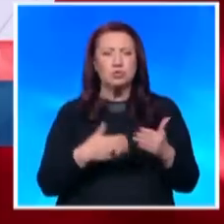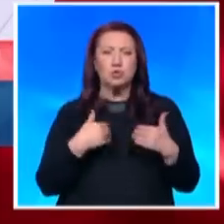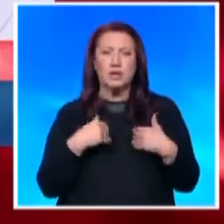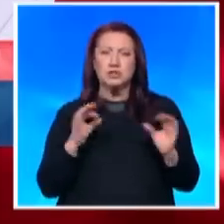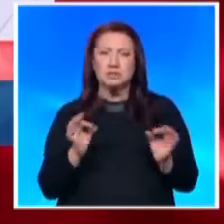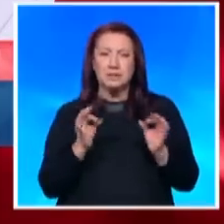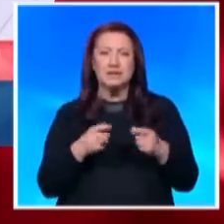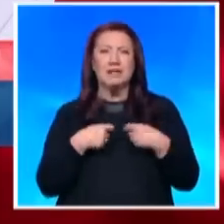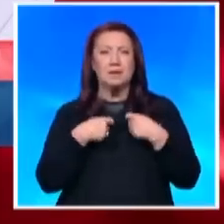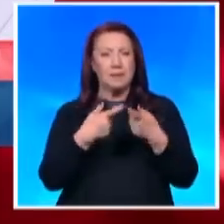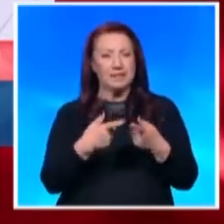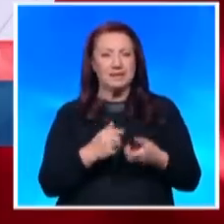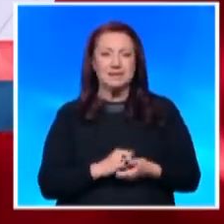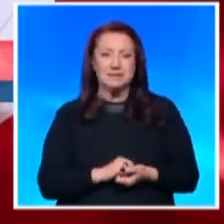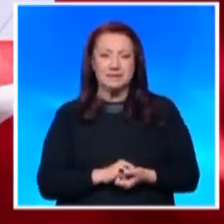BTV.